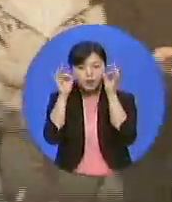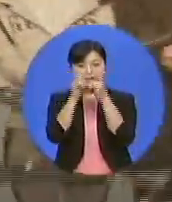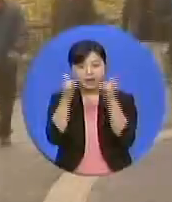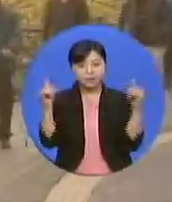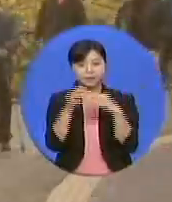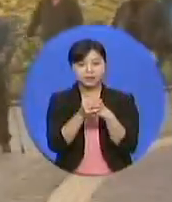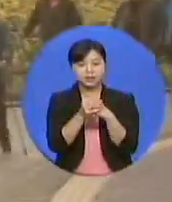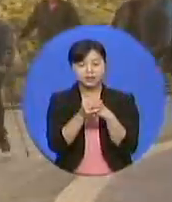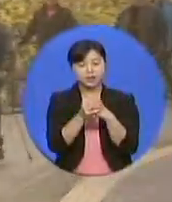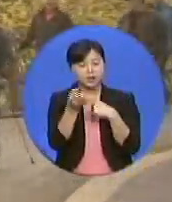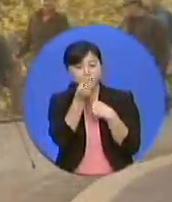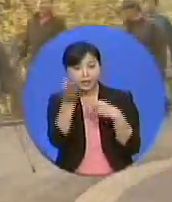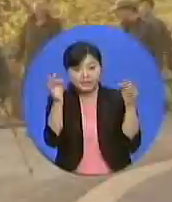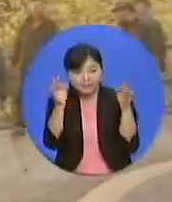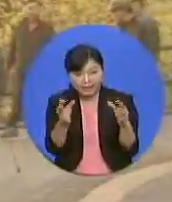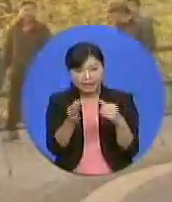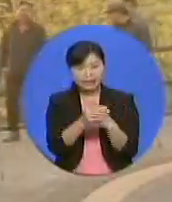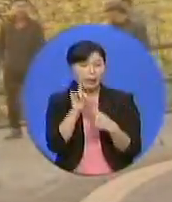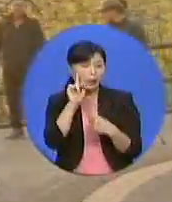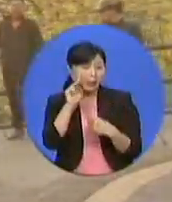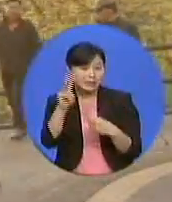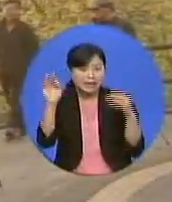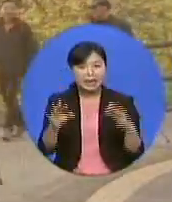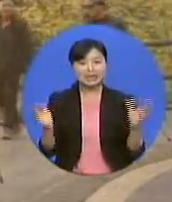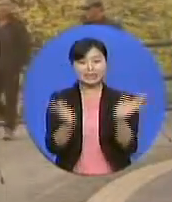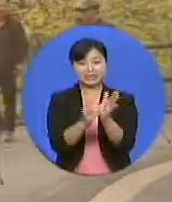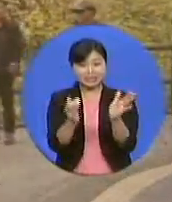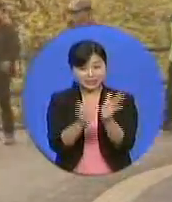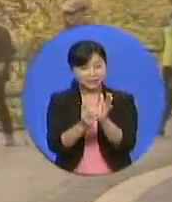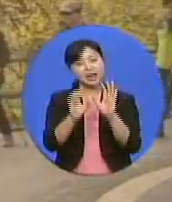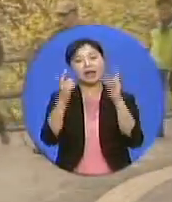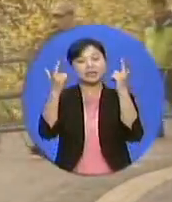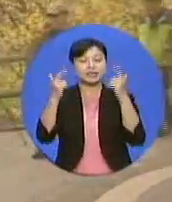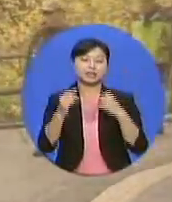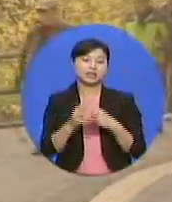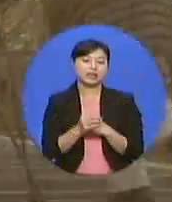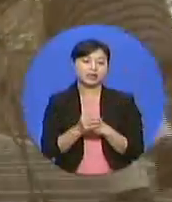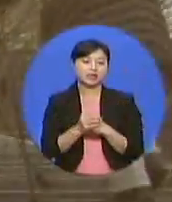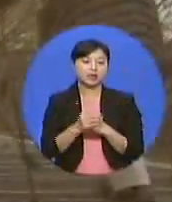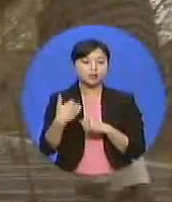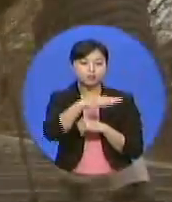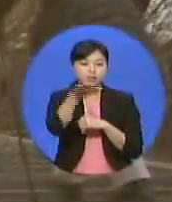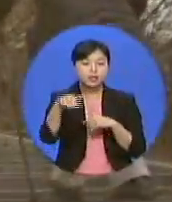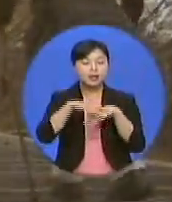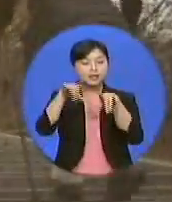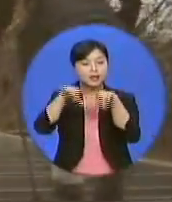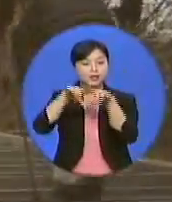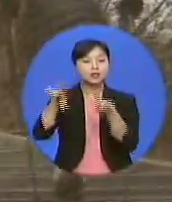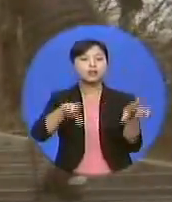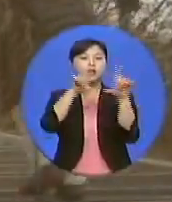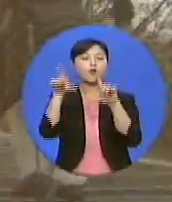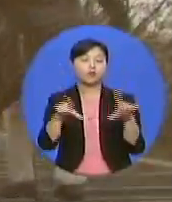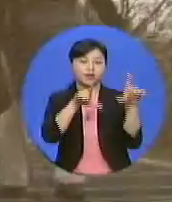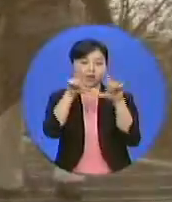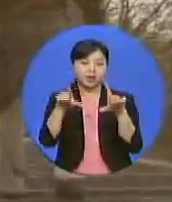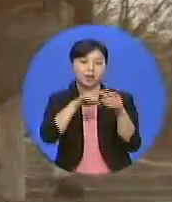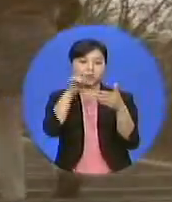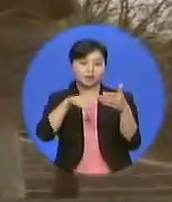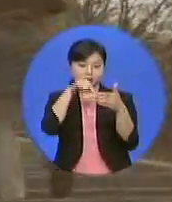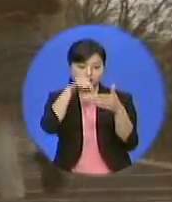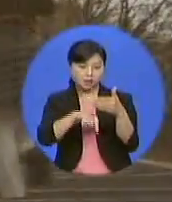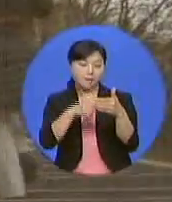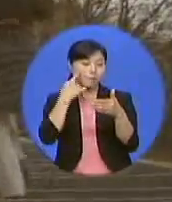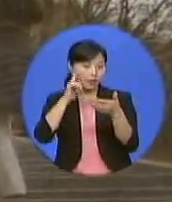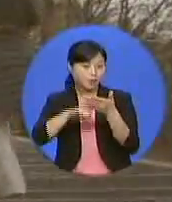일시적인 유행일 수도 있고 작심삼일로 끝날 수도 있는 일이 아닌 우리가 일상 속에서 찾아야만 하는 건강한